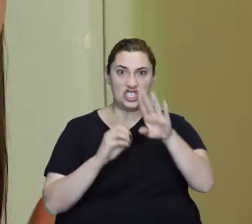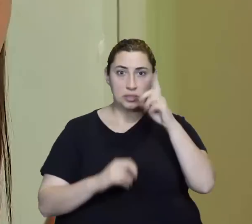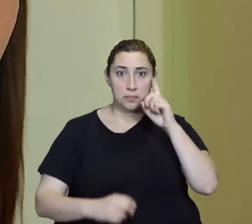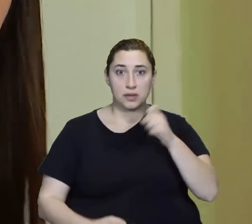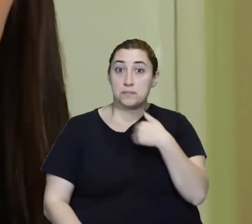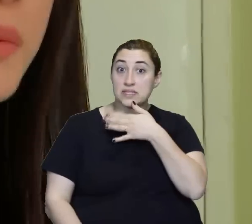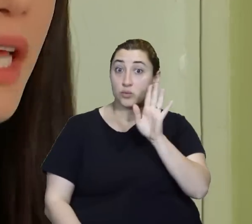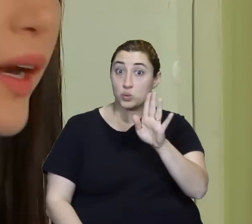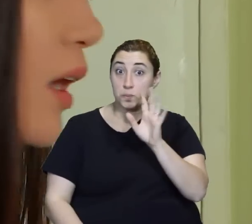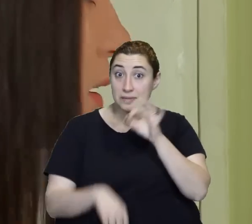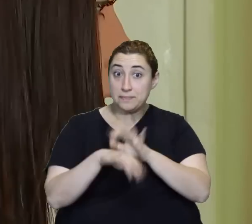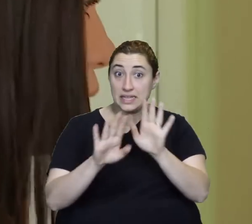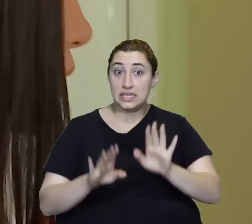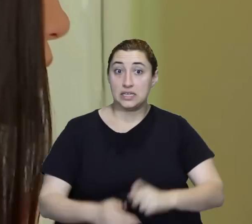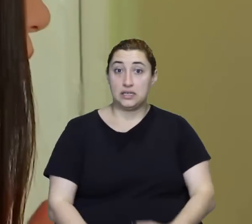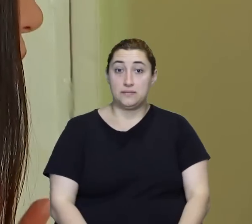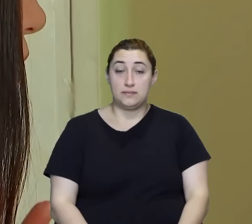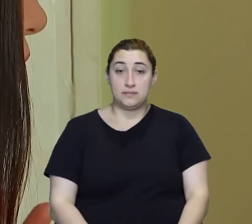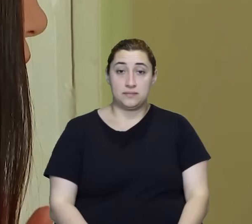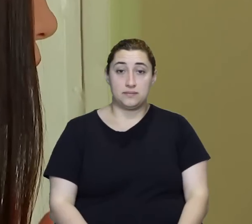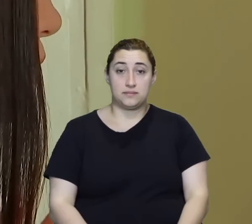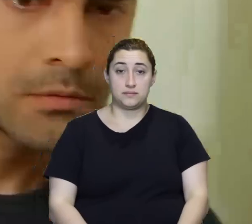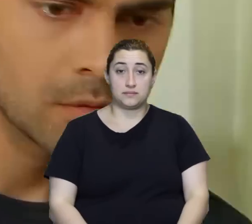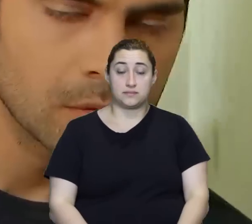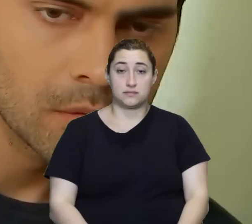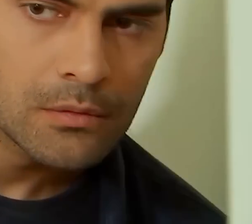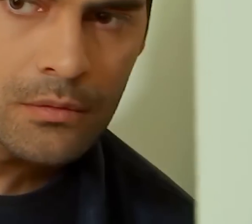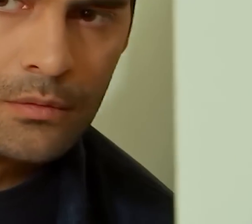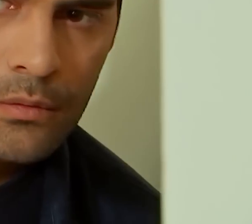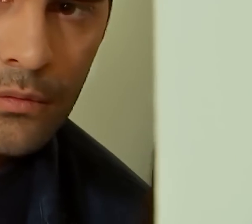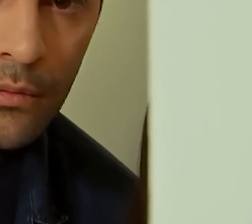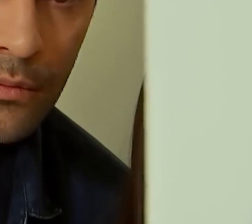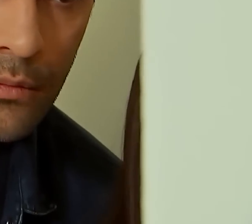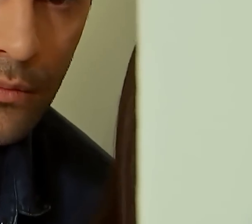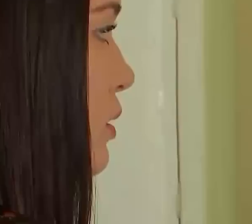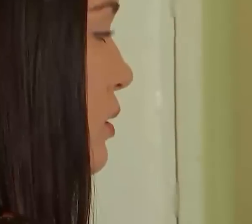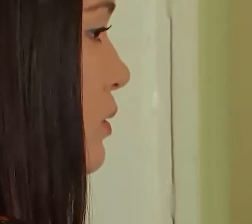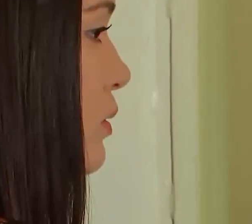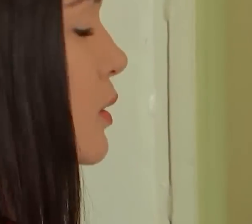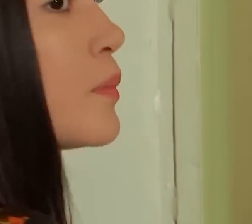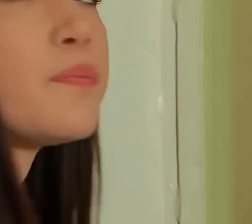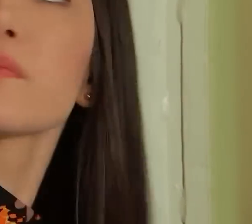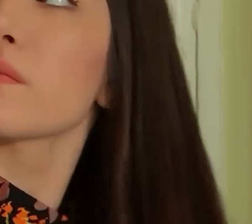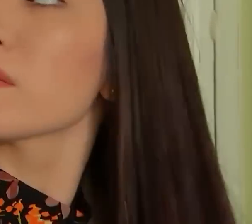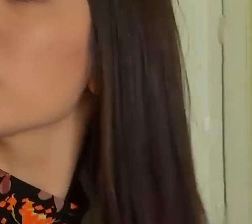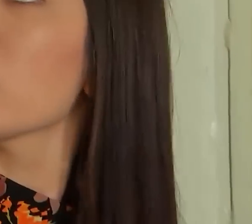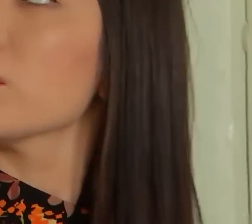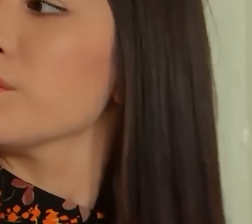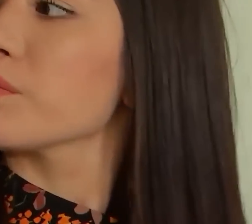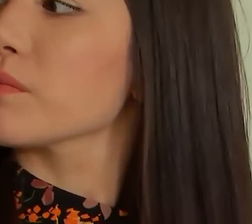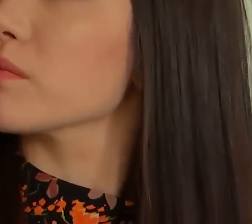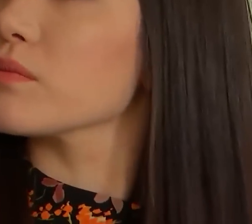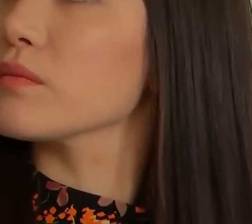mi? Bilmiyorum. Dur bir saniye. Arkalı önlü ard arda durarak kulaklarını kapıya yeniden yaklaştırdılar.